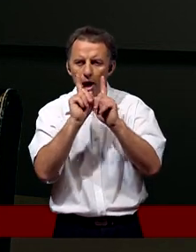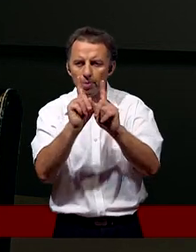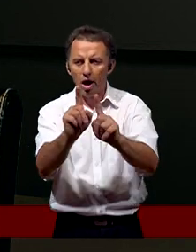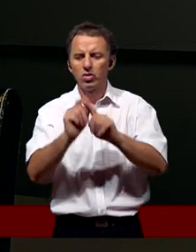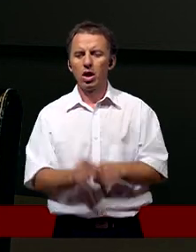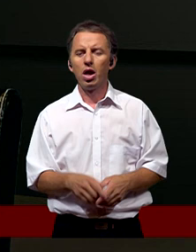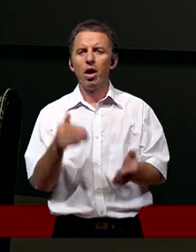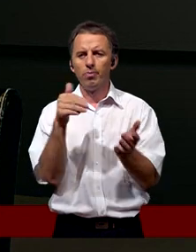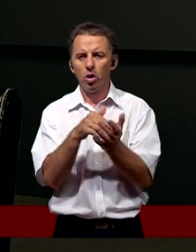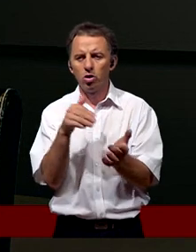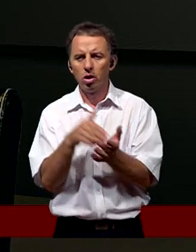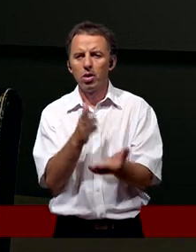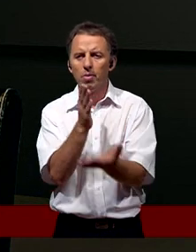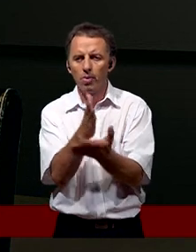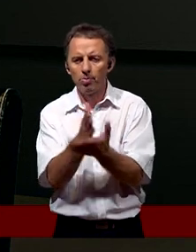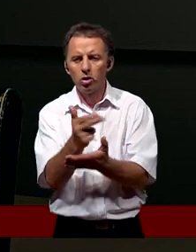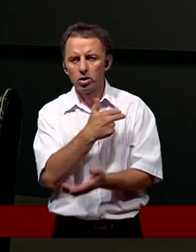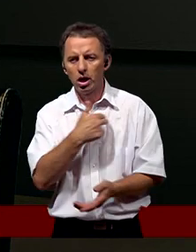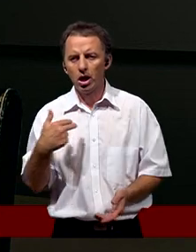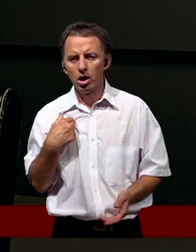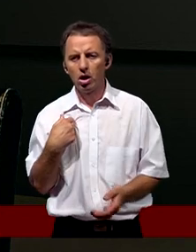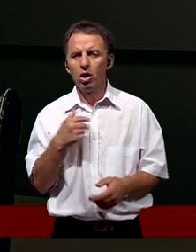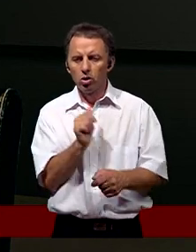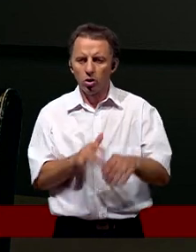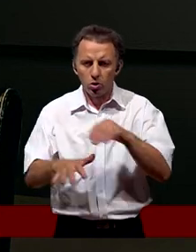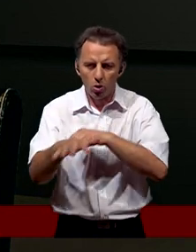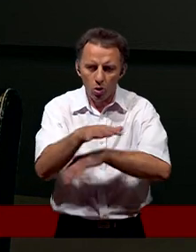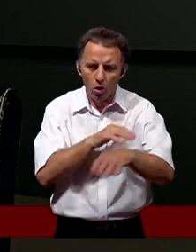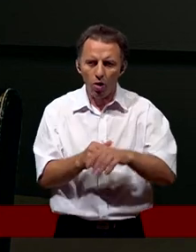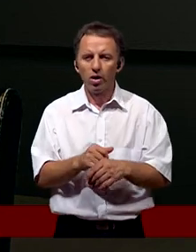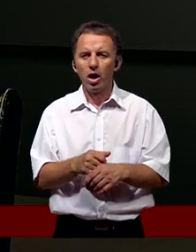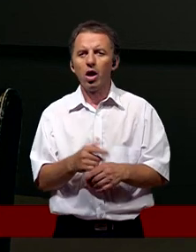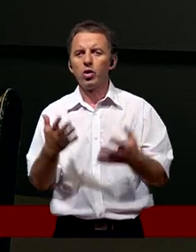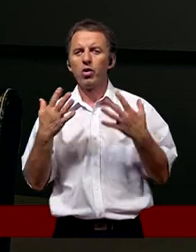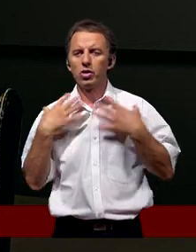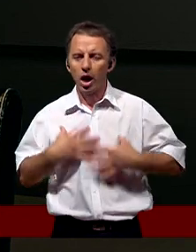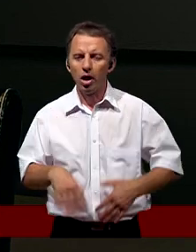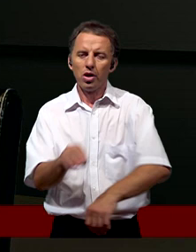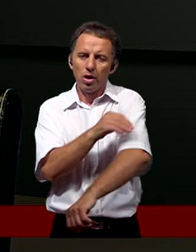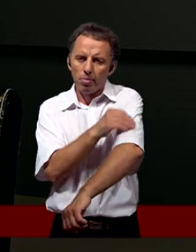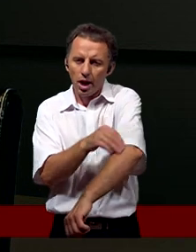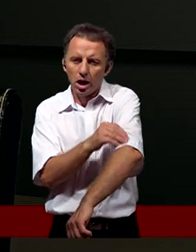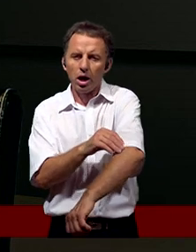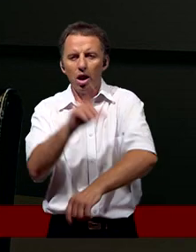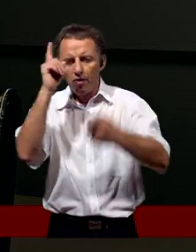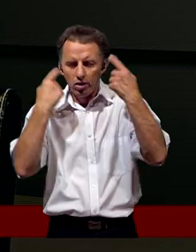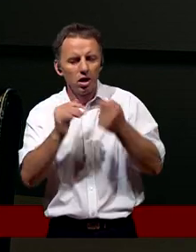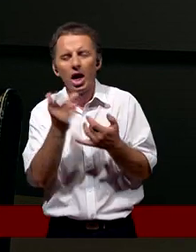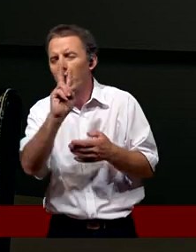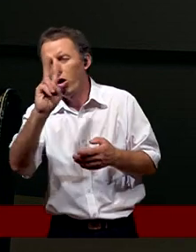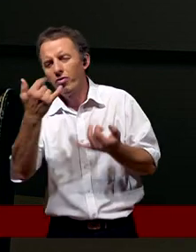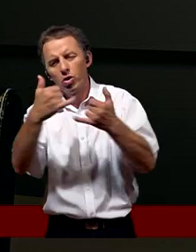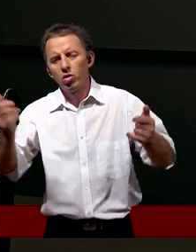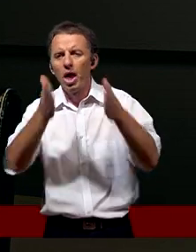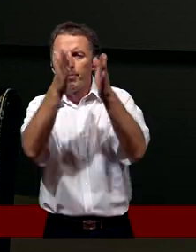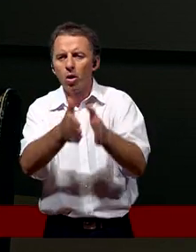naprawdę potrzebuje pomocy naszej, czy duchowej, czy słowem, czy materialnej, czy w jakiejkolwiek